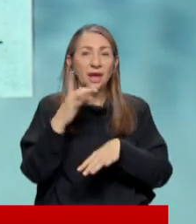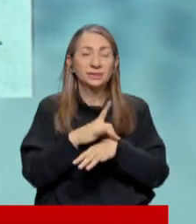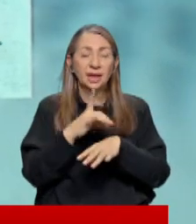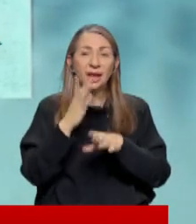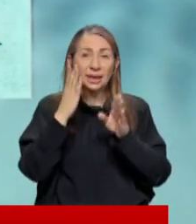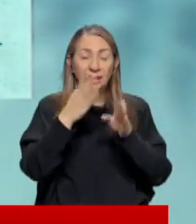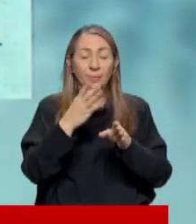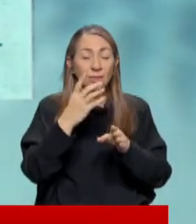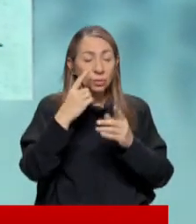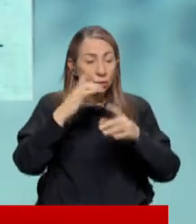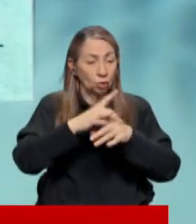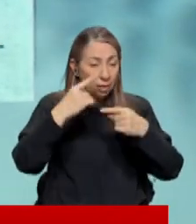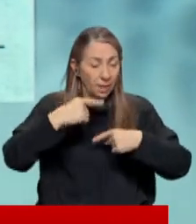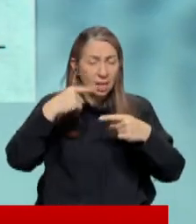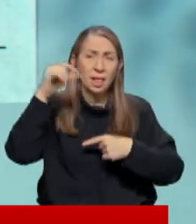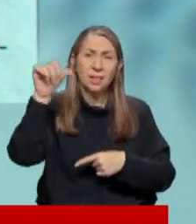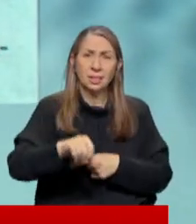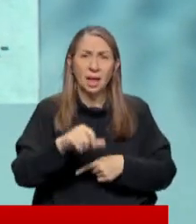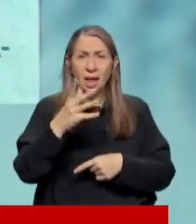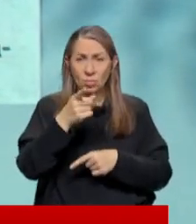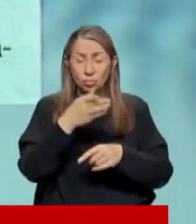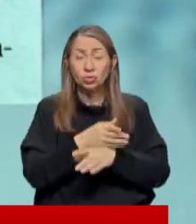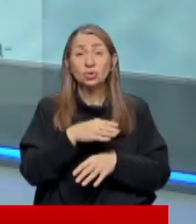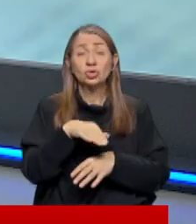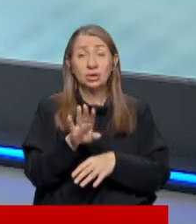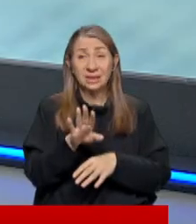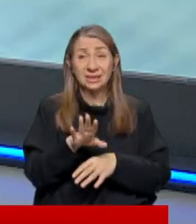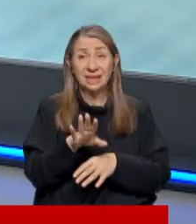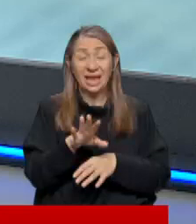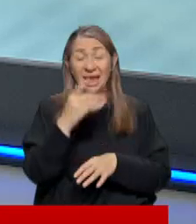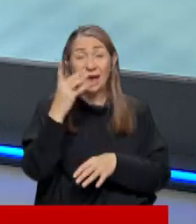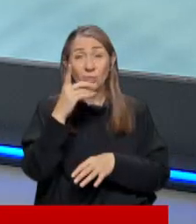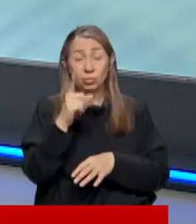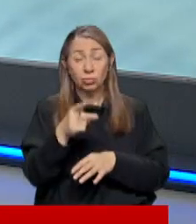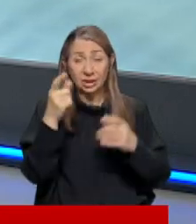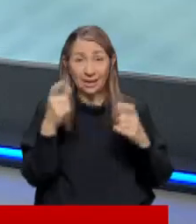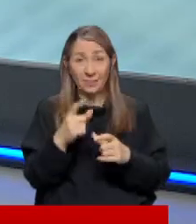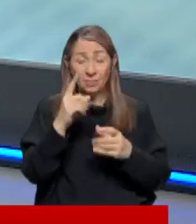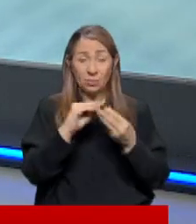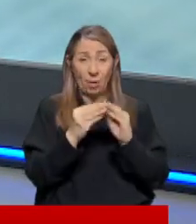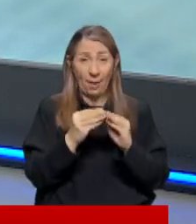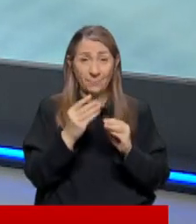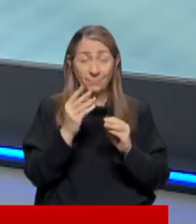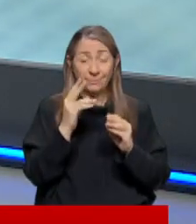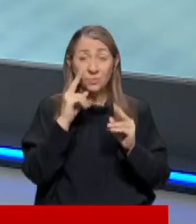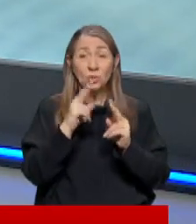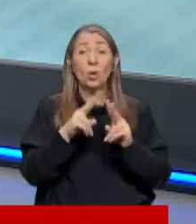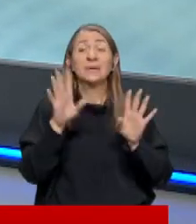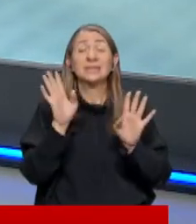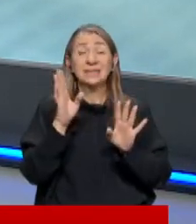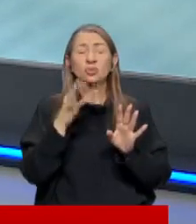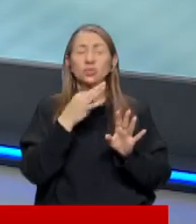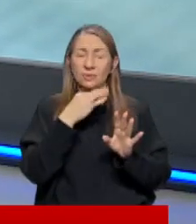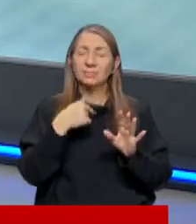hastanelerde tedavi olunabiliyor Eğer bu doğru değilse eğer burada bir sorunla karşılaşmadığı iseniz